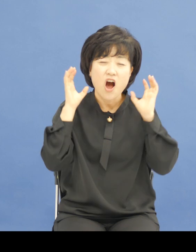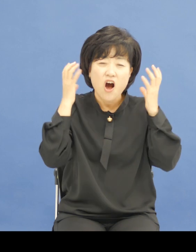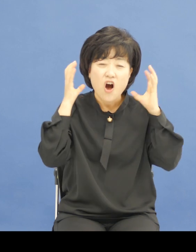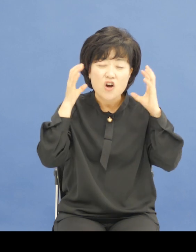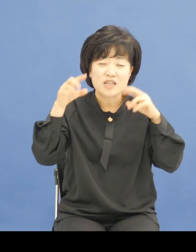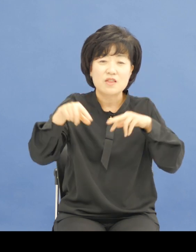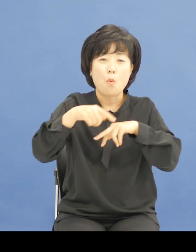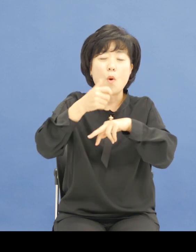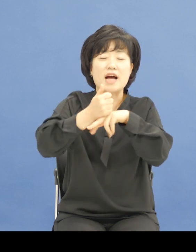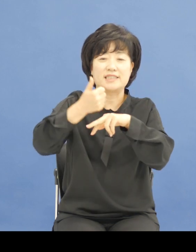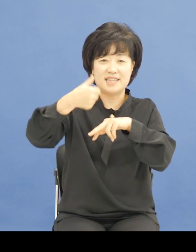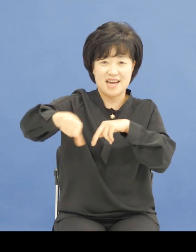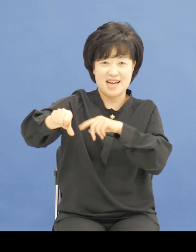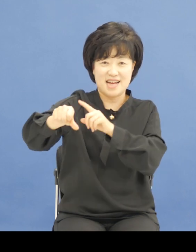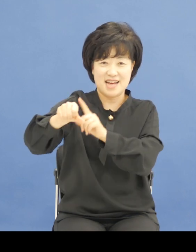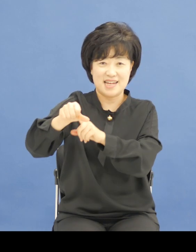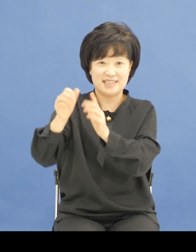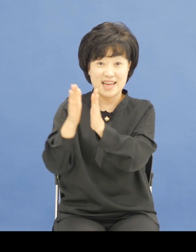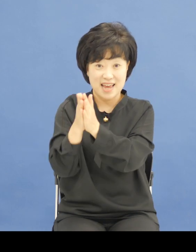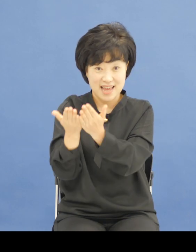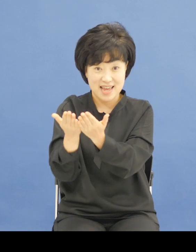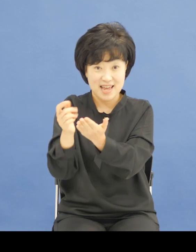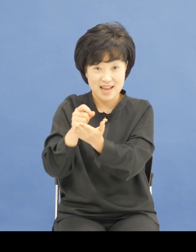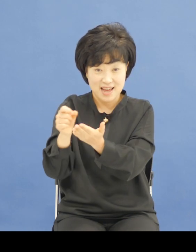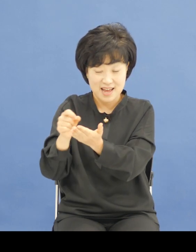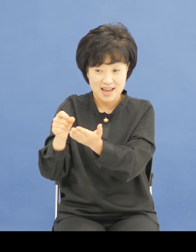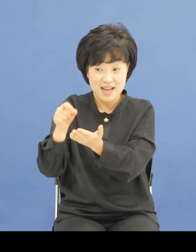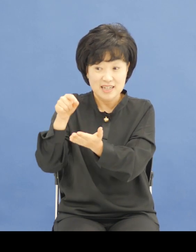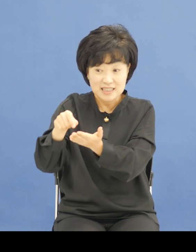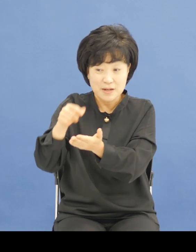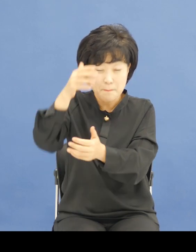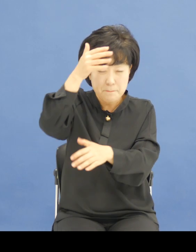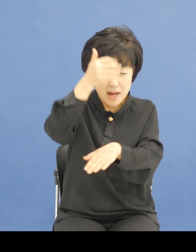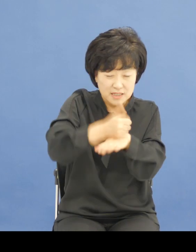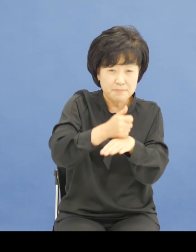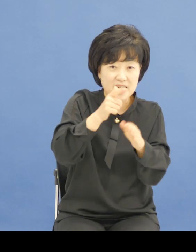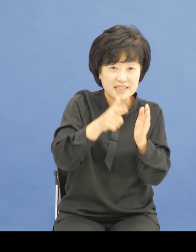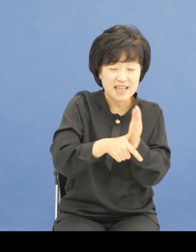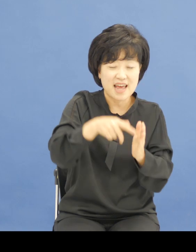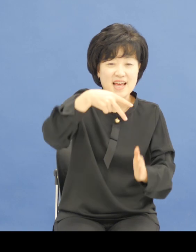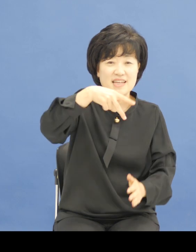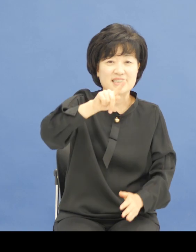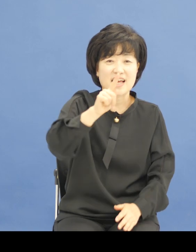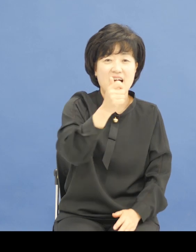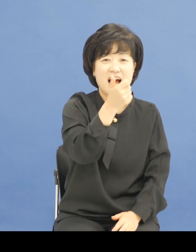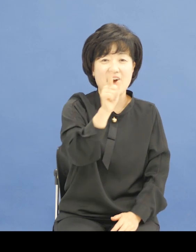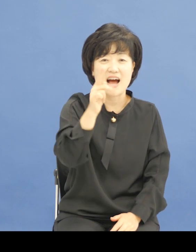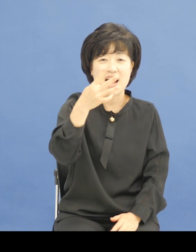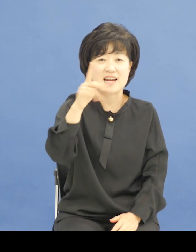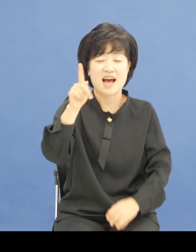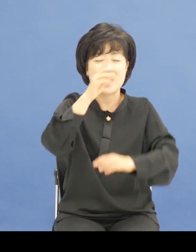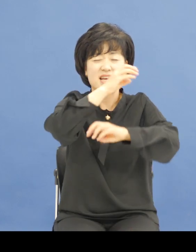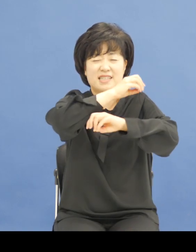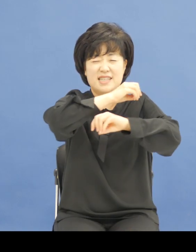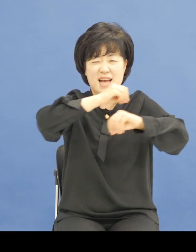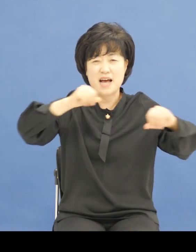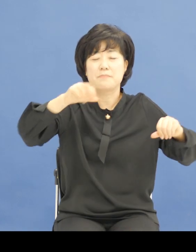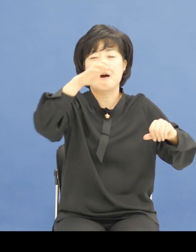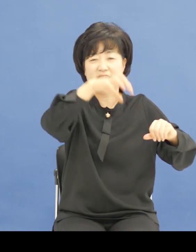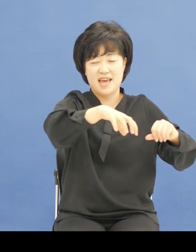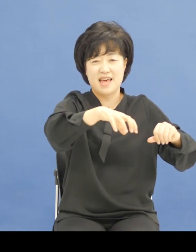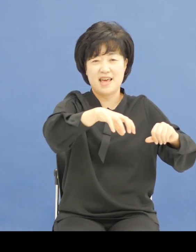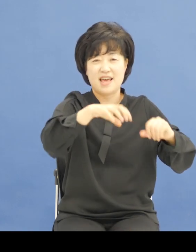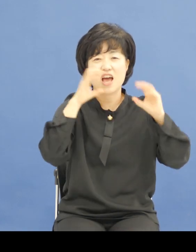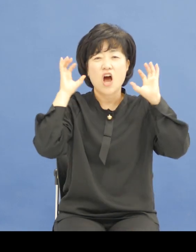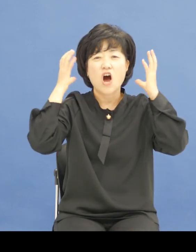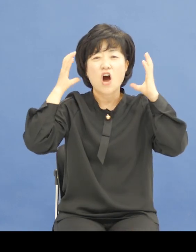네. 마지막 대목에 보면은 어린 왕자가 사하라 사막에서 쓰러지는 대목이 있어요. 네. 그때 나는 사하라 사막에 한번